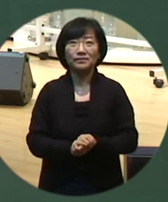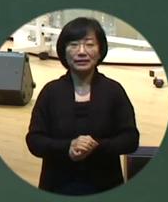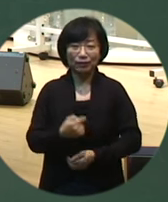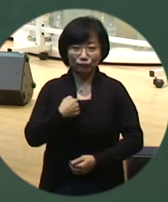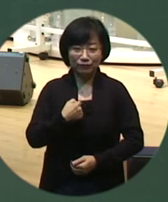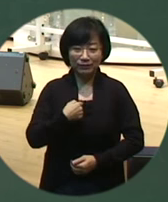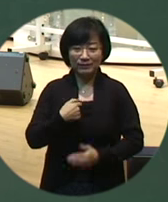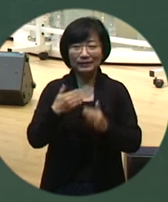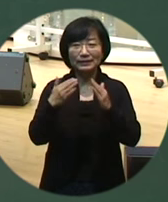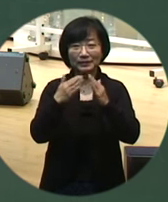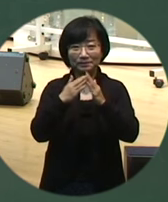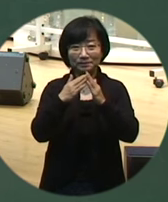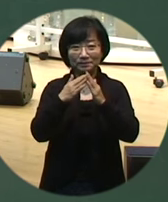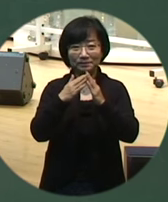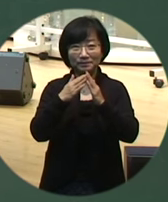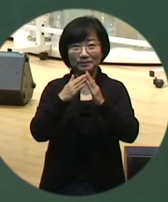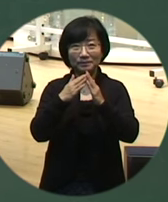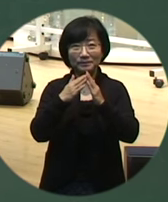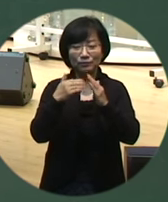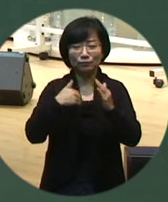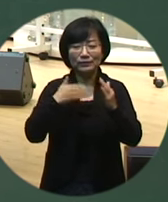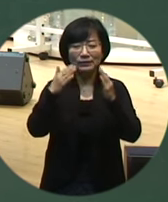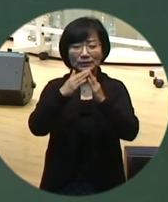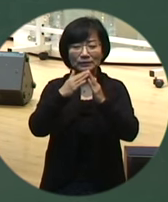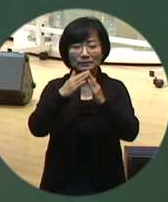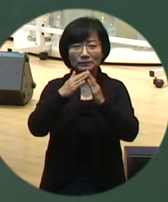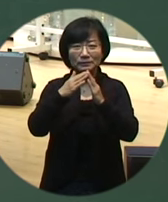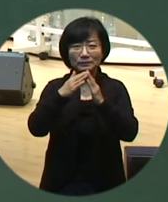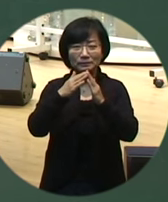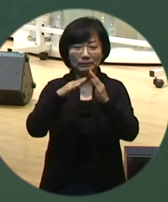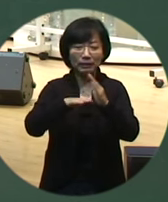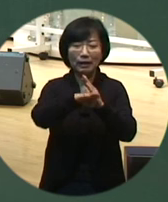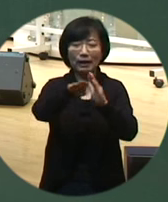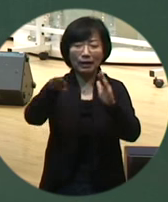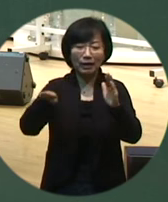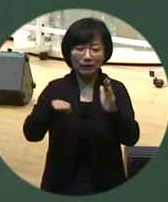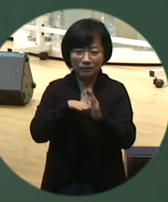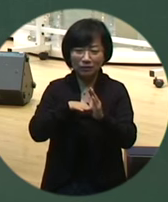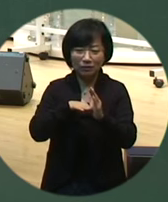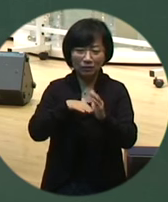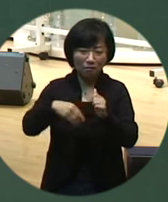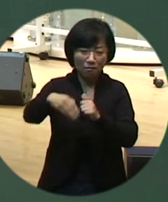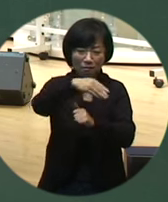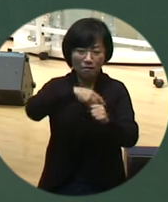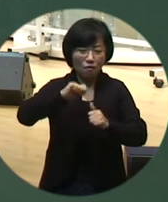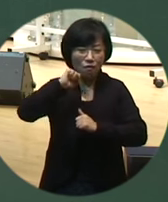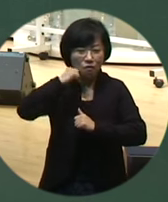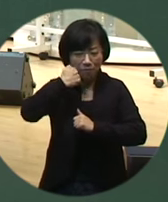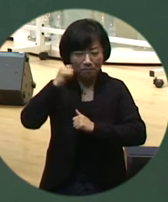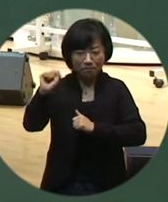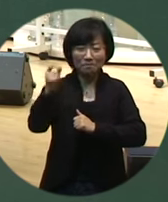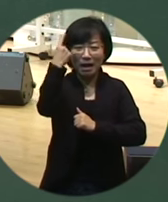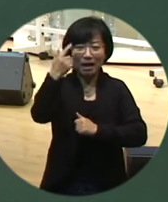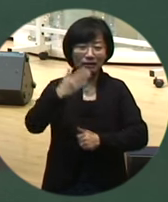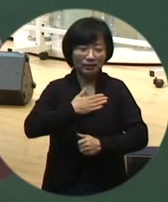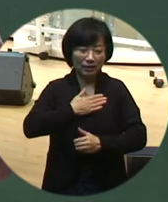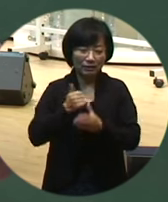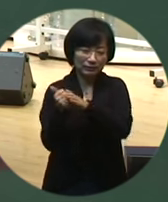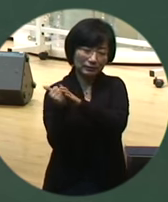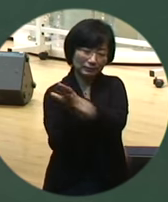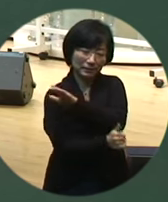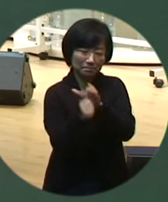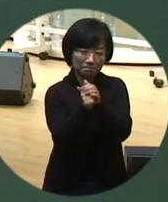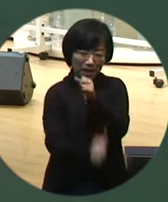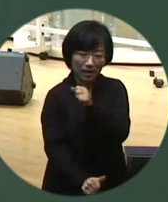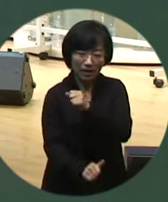형편. 내 가정 상황이 나를 그렇게 실패하게 만들었다. And they said the family circumstances, my family